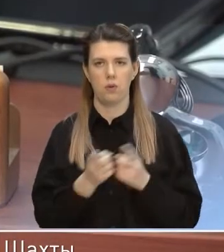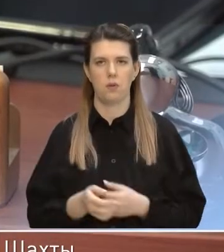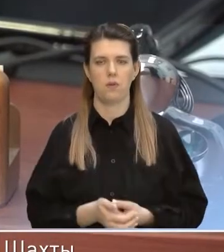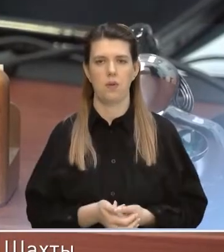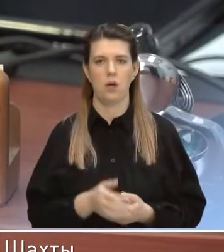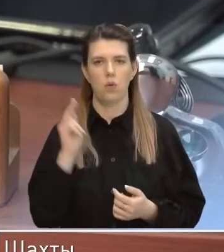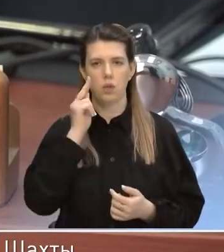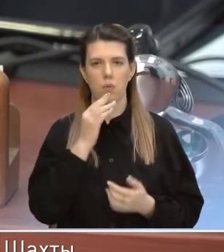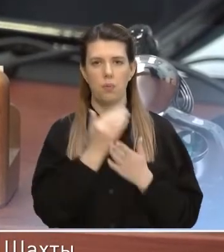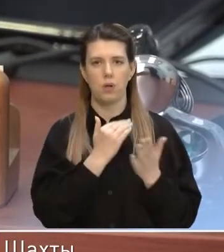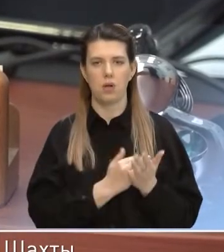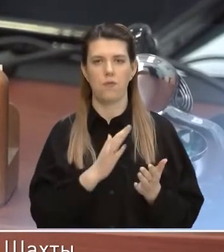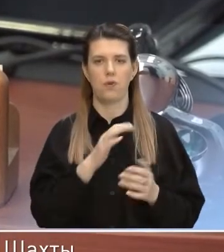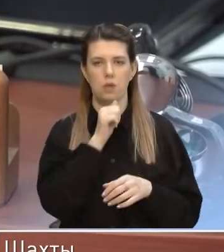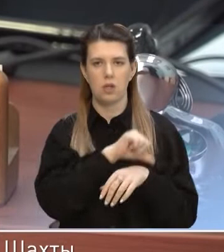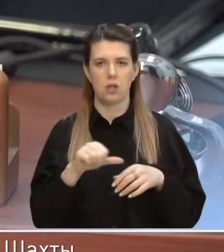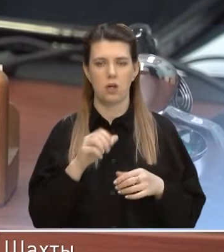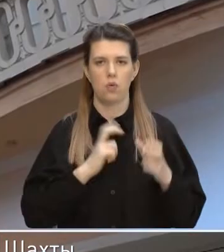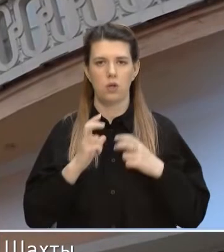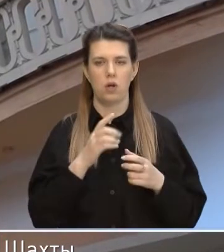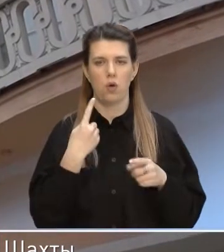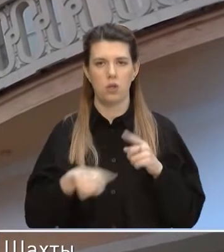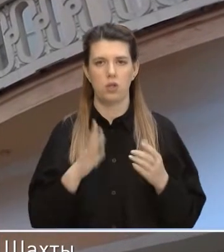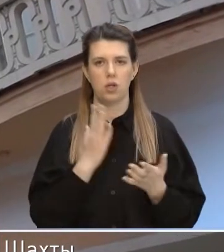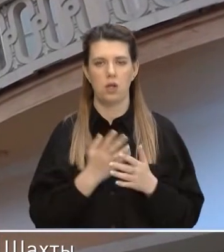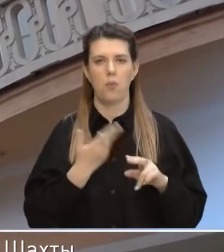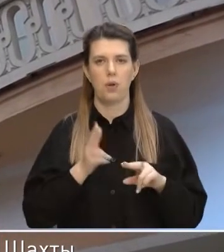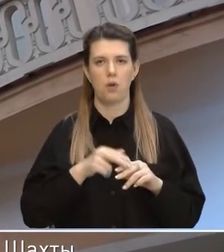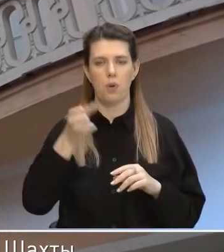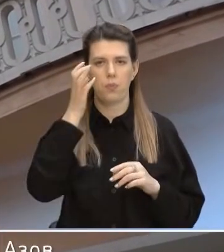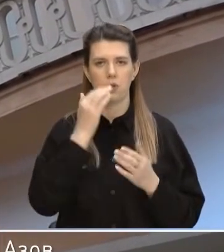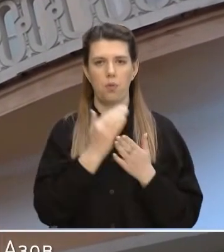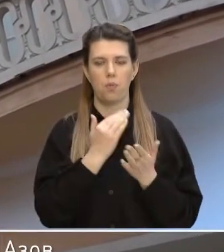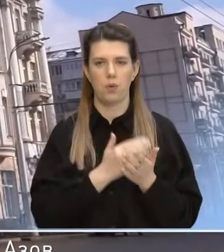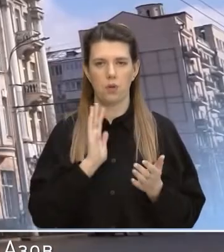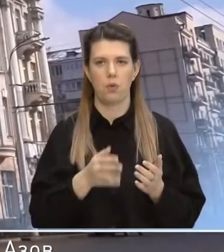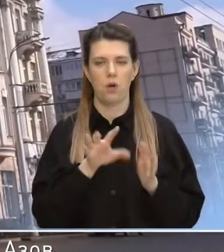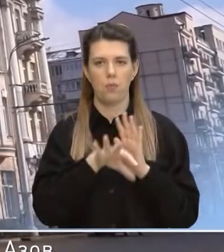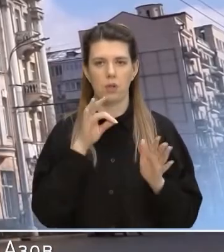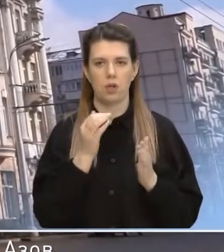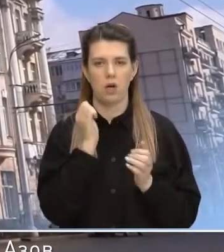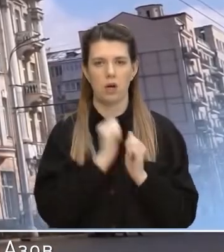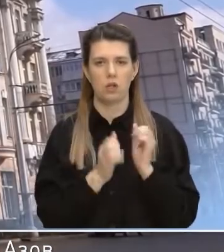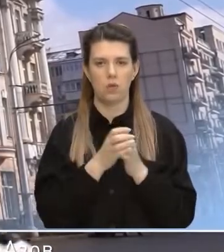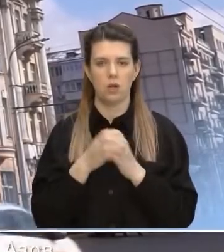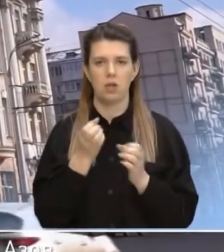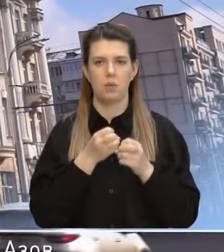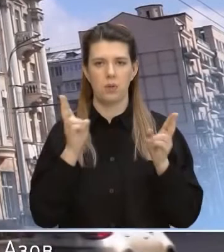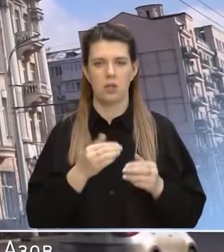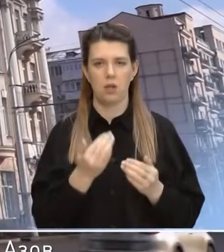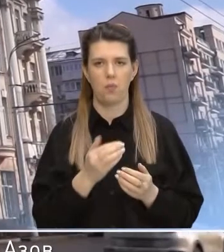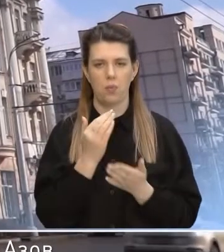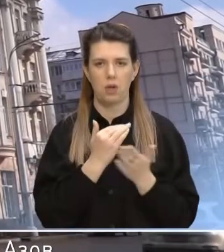учебные программы в иностранных вузах отличаются поэтому образовательный процесс будет подобран для каждого студента индивидуально